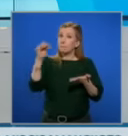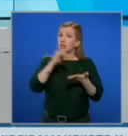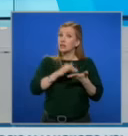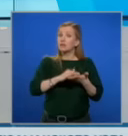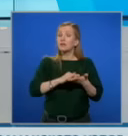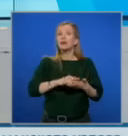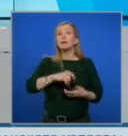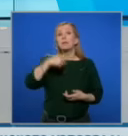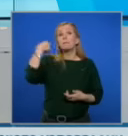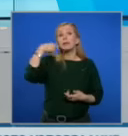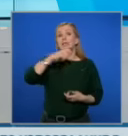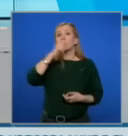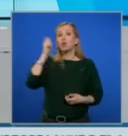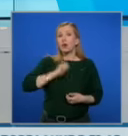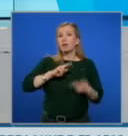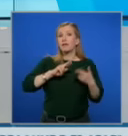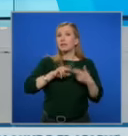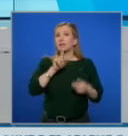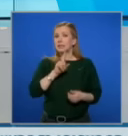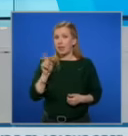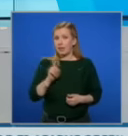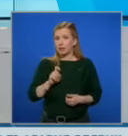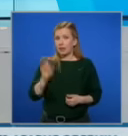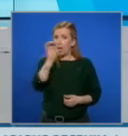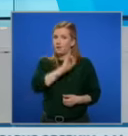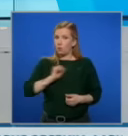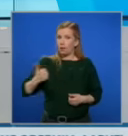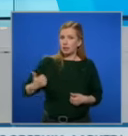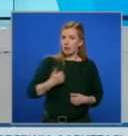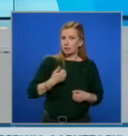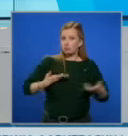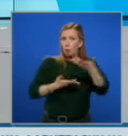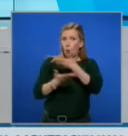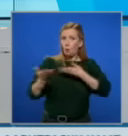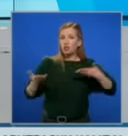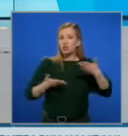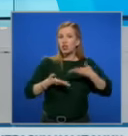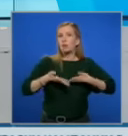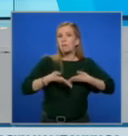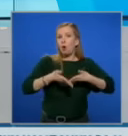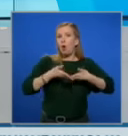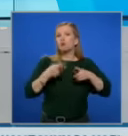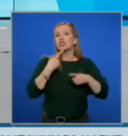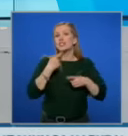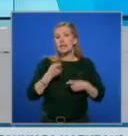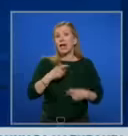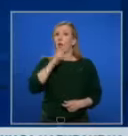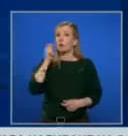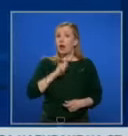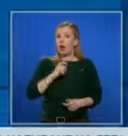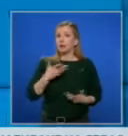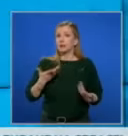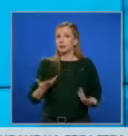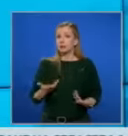на Украина Володимир Зеленски. Европейските лидери обсъждат помощта за Украина и миграцията. Какви са позициите